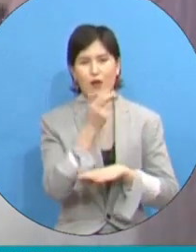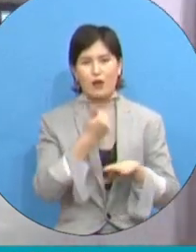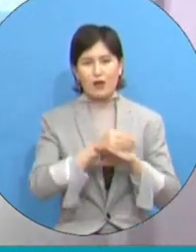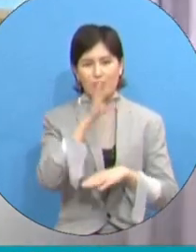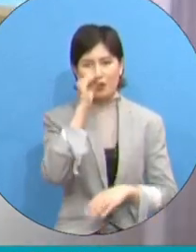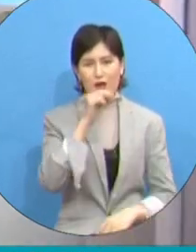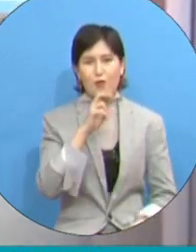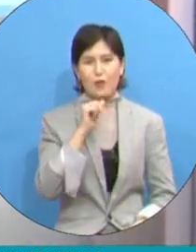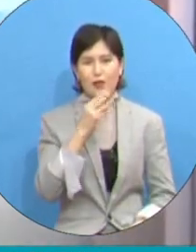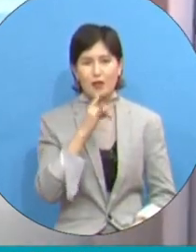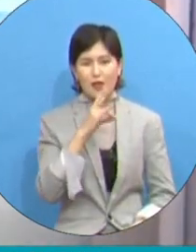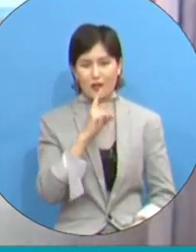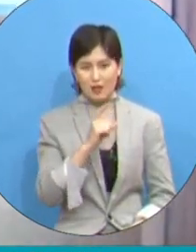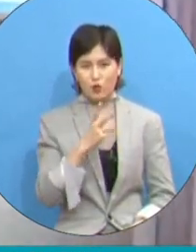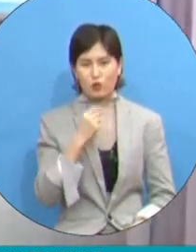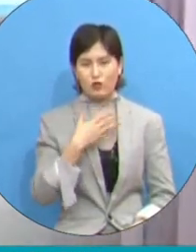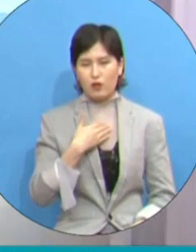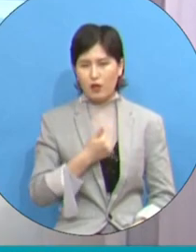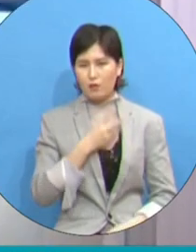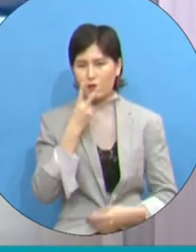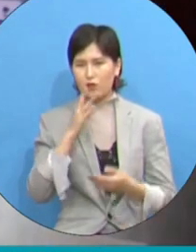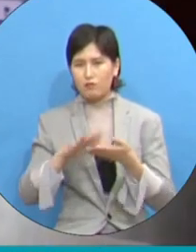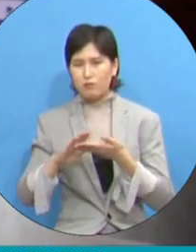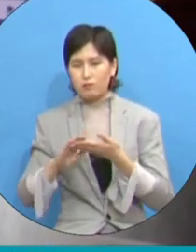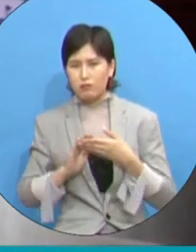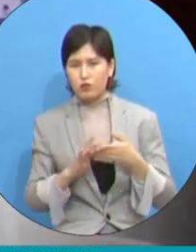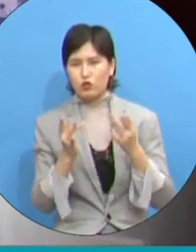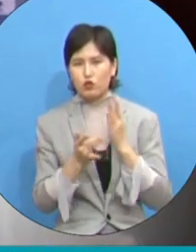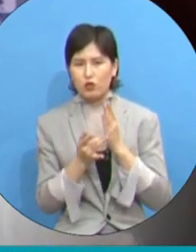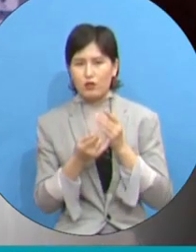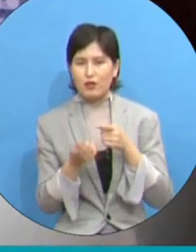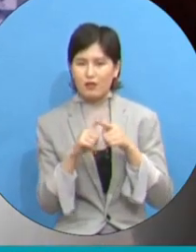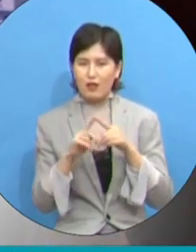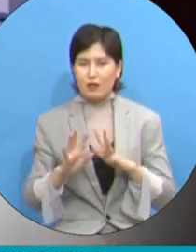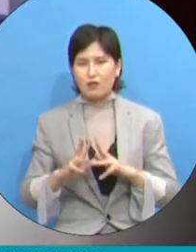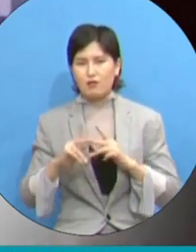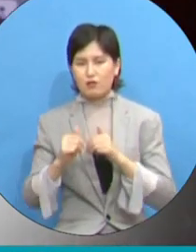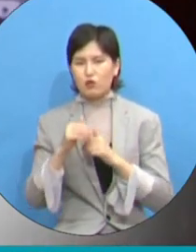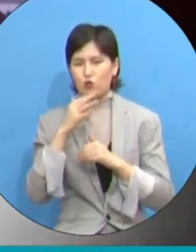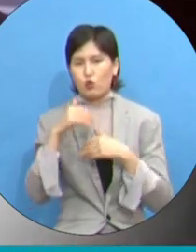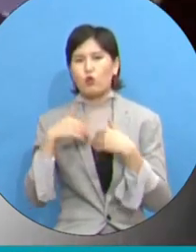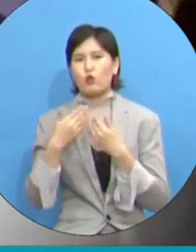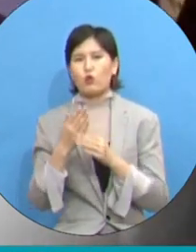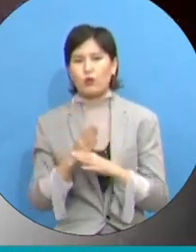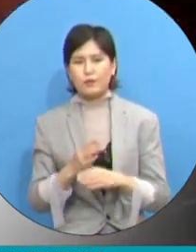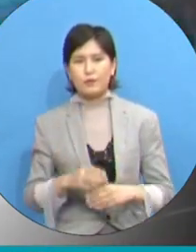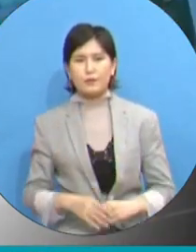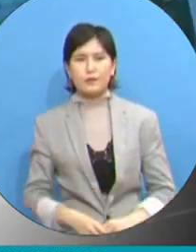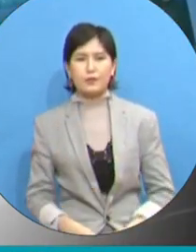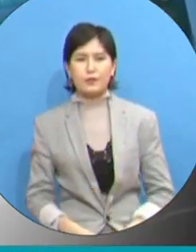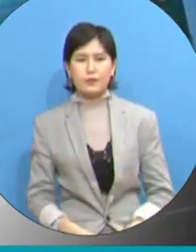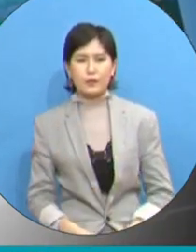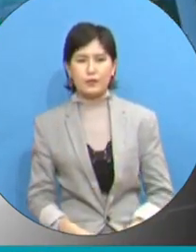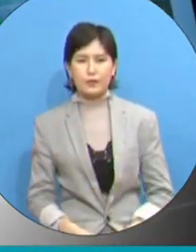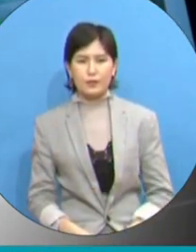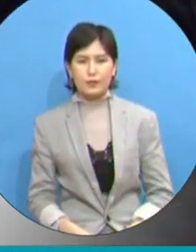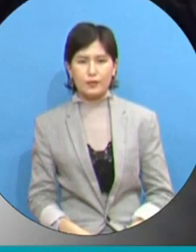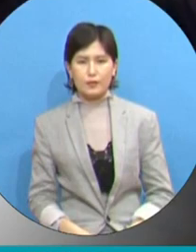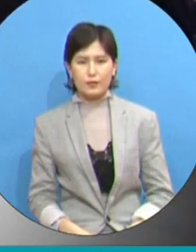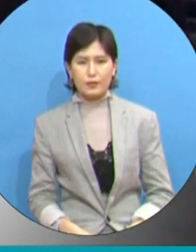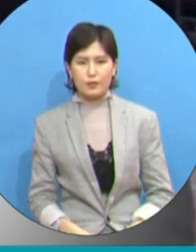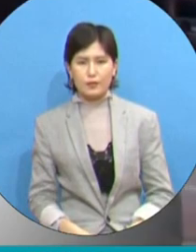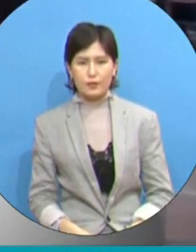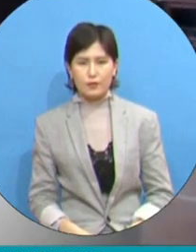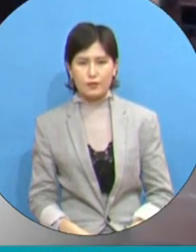Батэрд нь тус төвийн үйл ажиллагаатай танилцаж захим хөгжүүлэлтийг илүү боловсронгуй болгох талаар зөвлөмж өглөө.